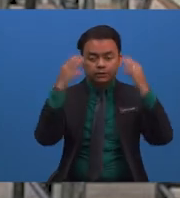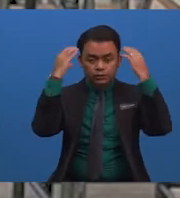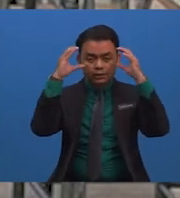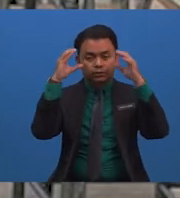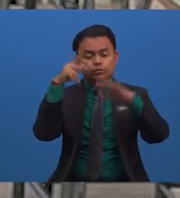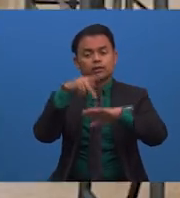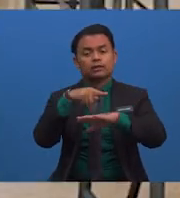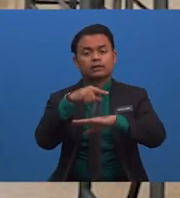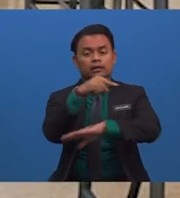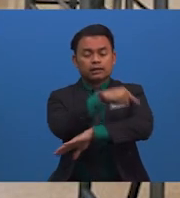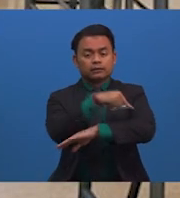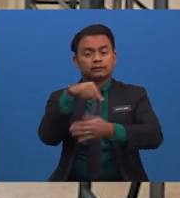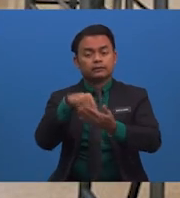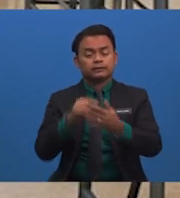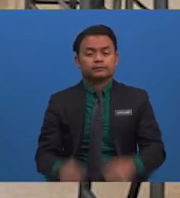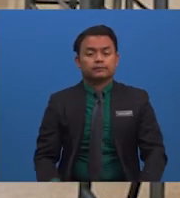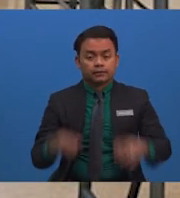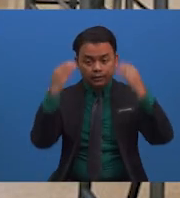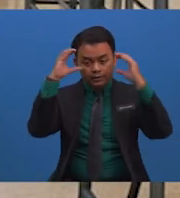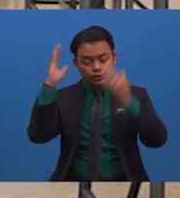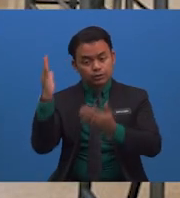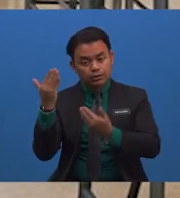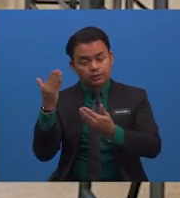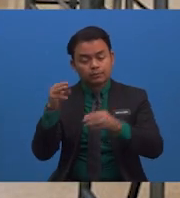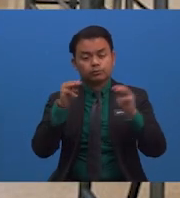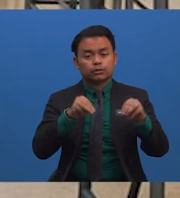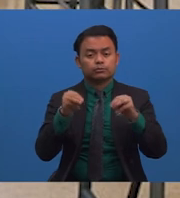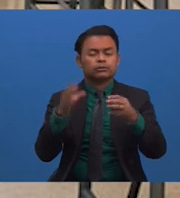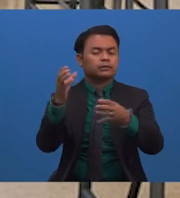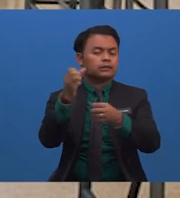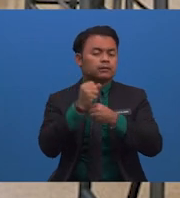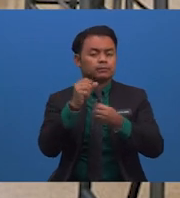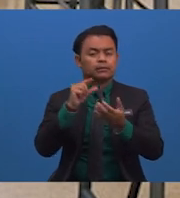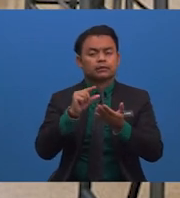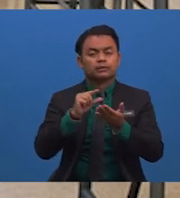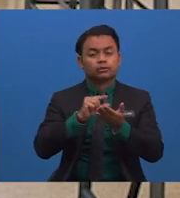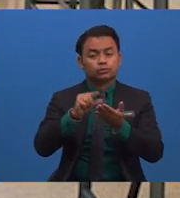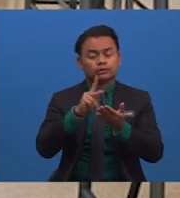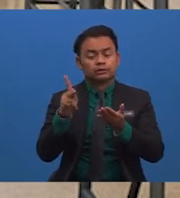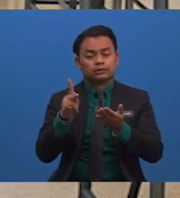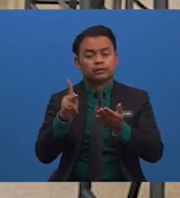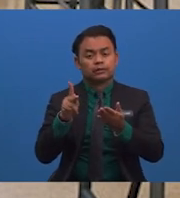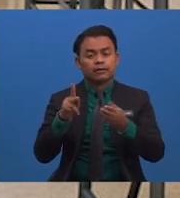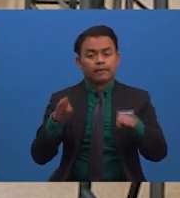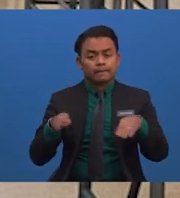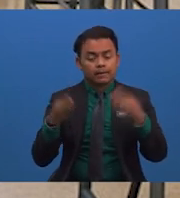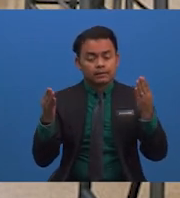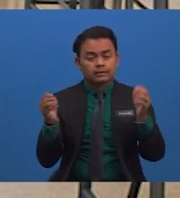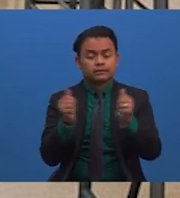ini. Cikgu berharap murid-murid dapat menggunakan bahasa dengan betul